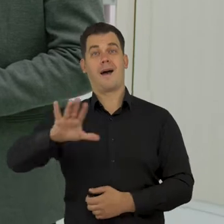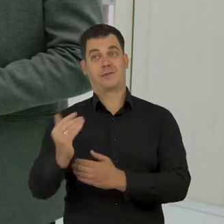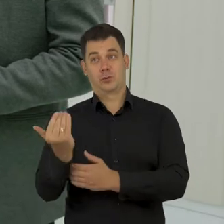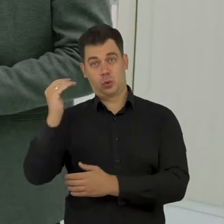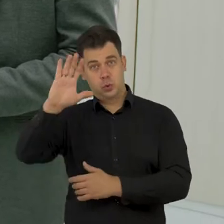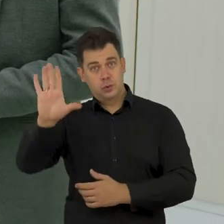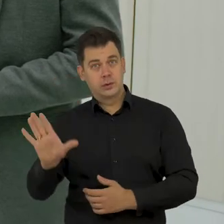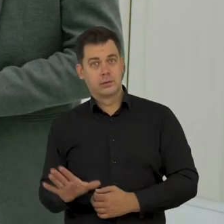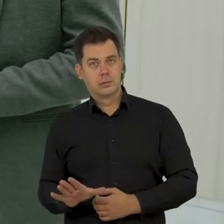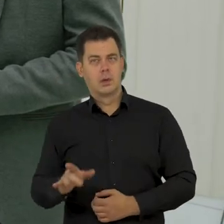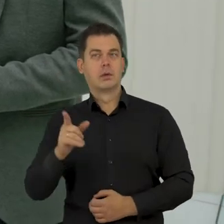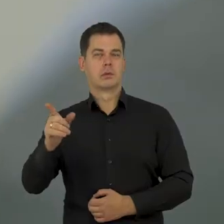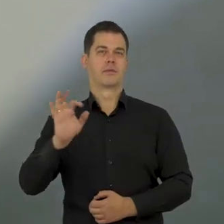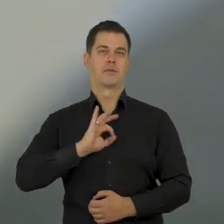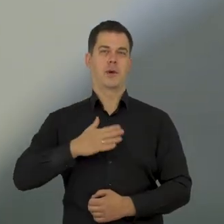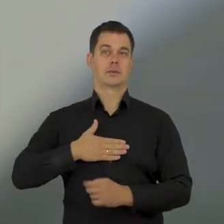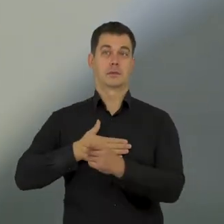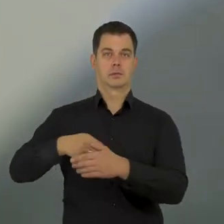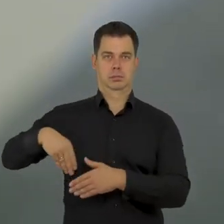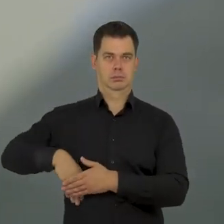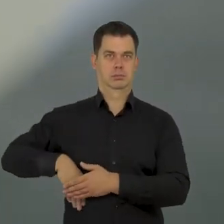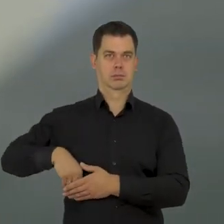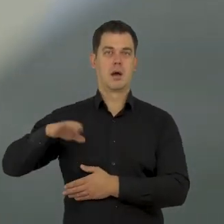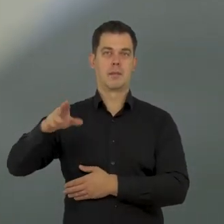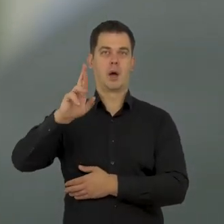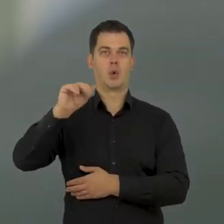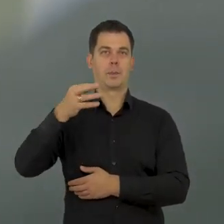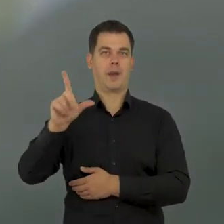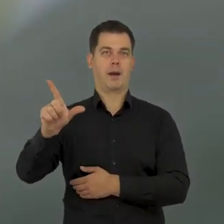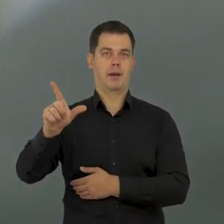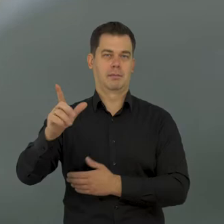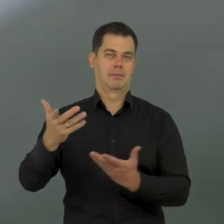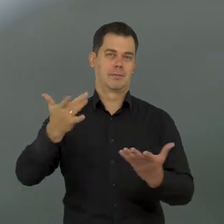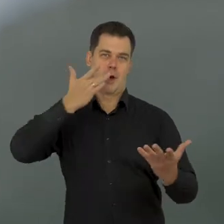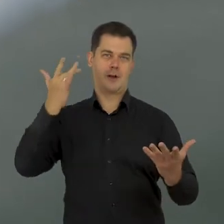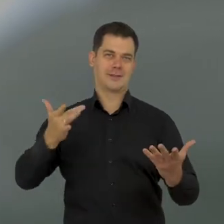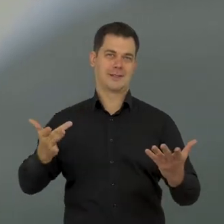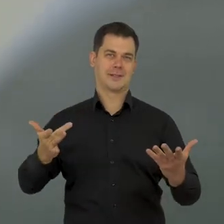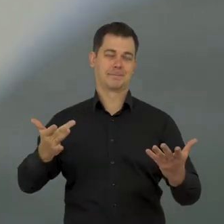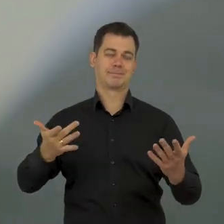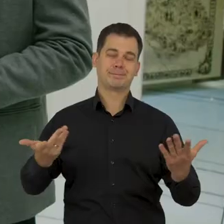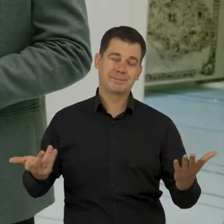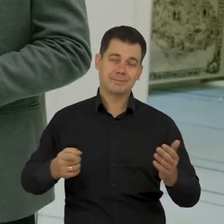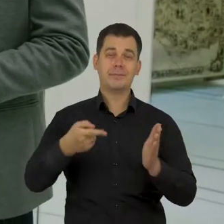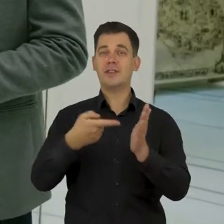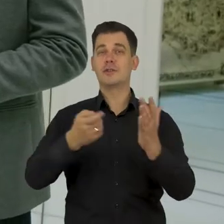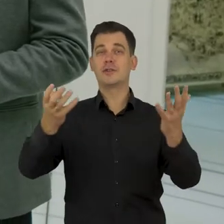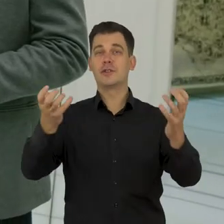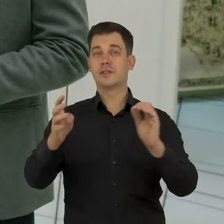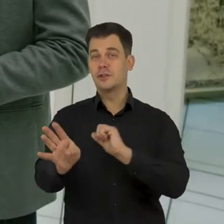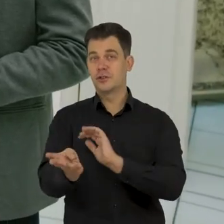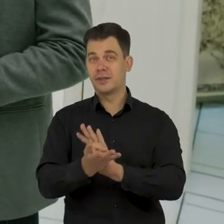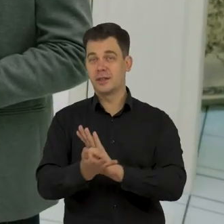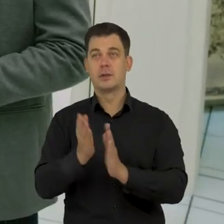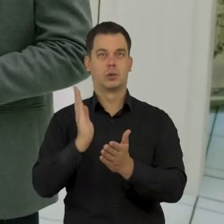niemiecką. Ludność na Kresach Wschodnich miała w kieszeni rubla. Wprawdzie